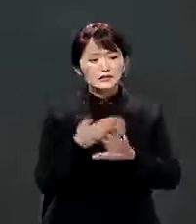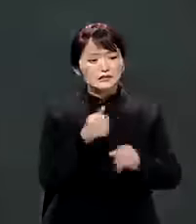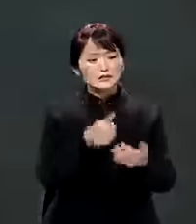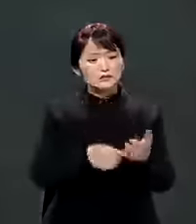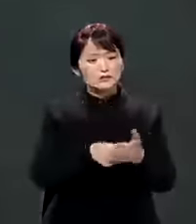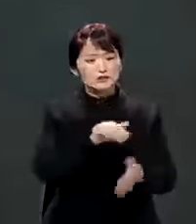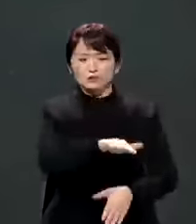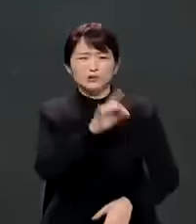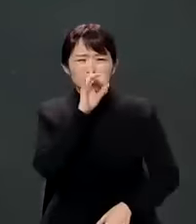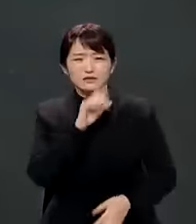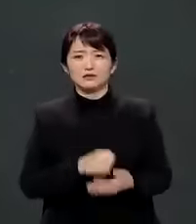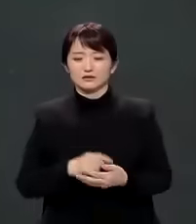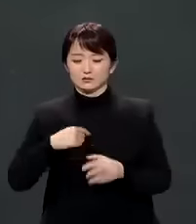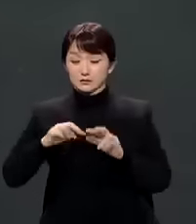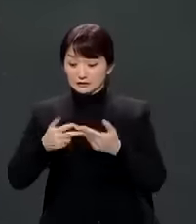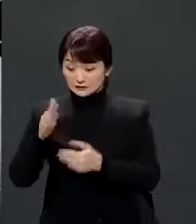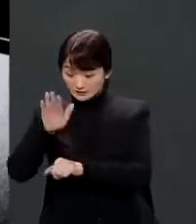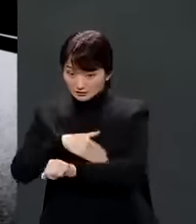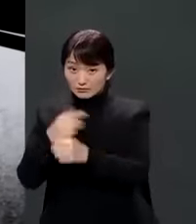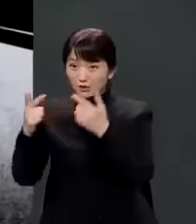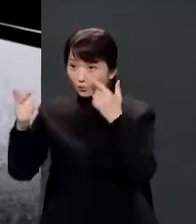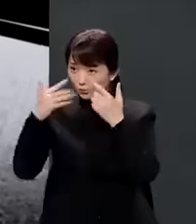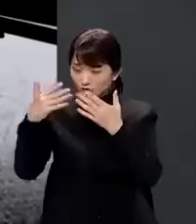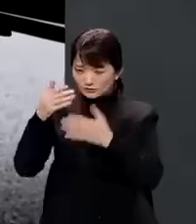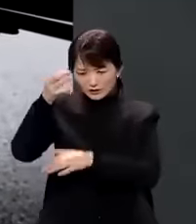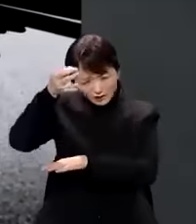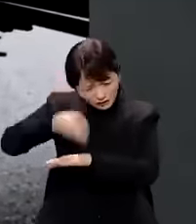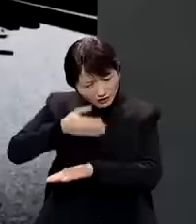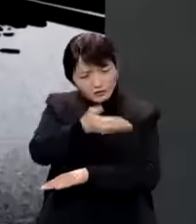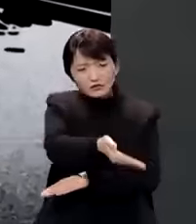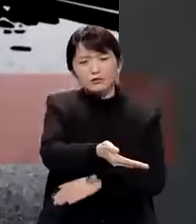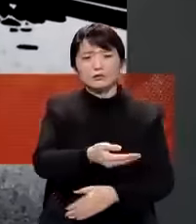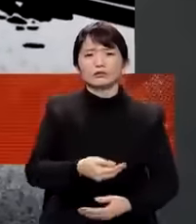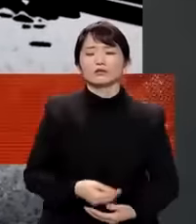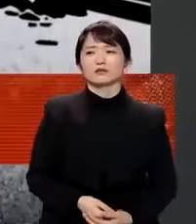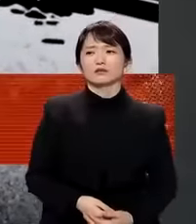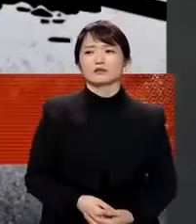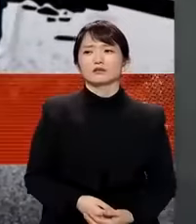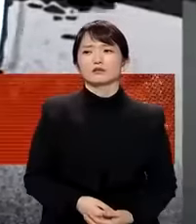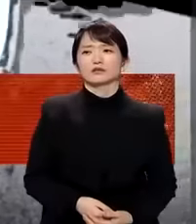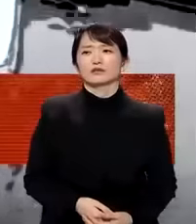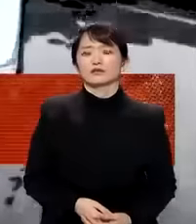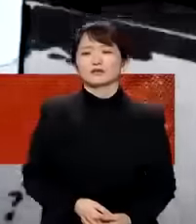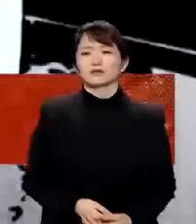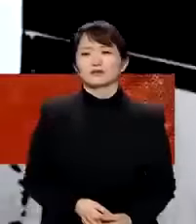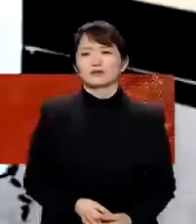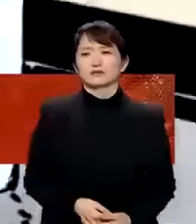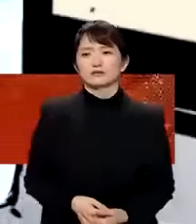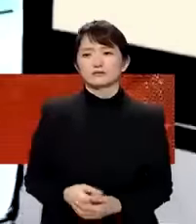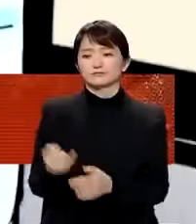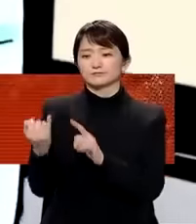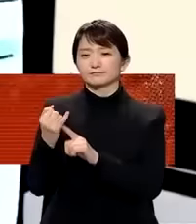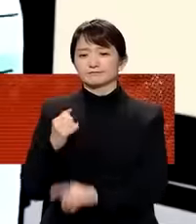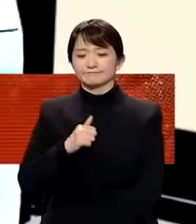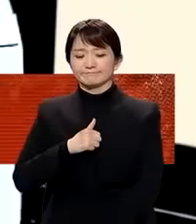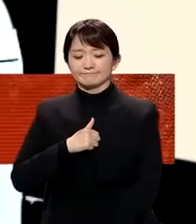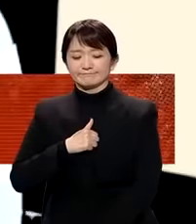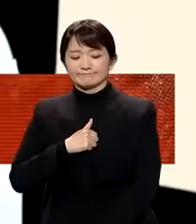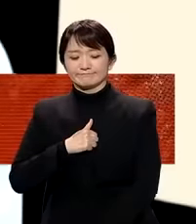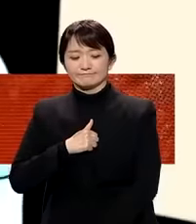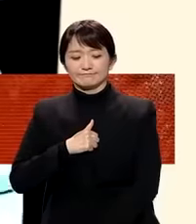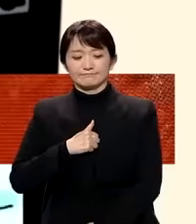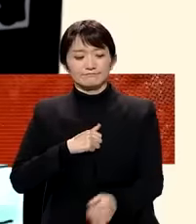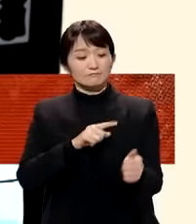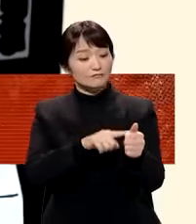그리고 본인이 잘못했으면 확실하게 사과를 갖다 해야 되는데 어 그나마 이제 자기가 자존심이 있다고 왜 거기다